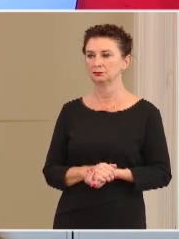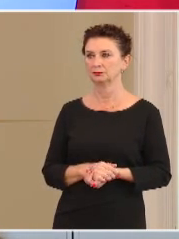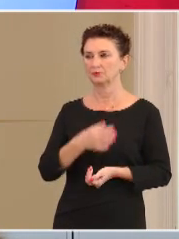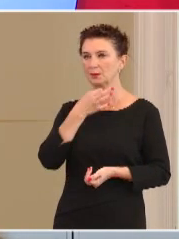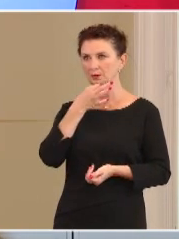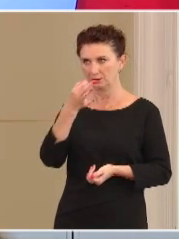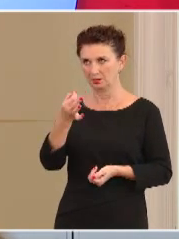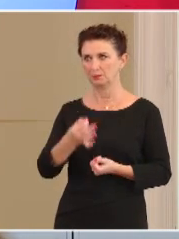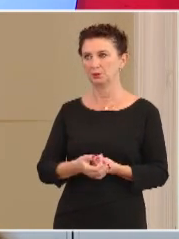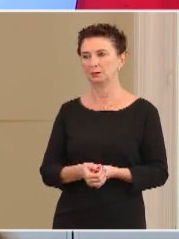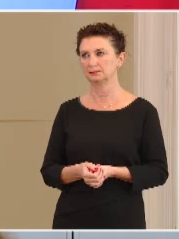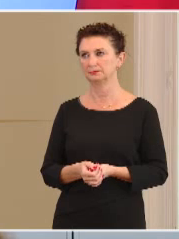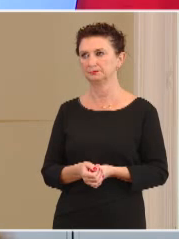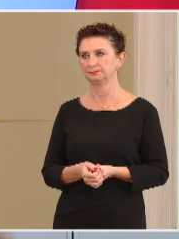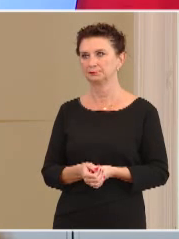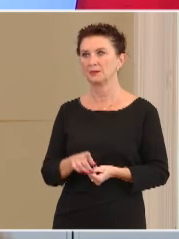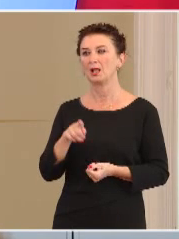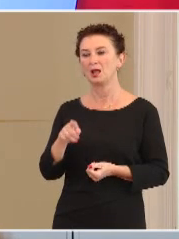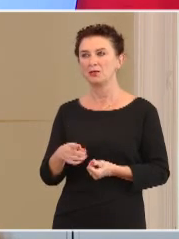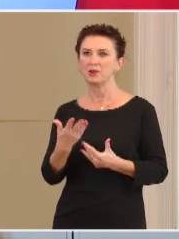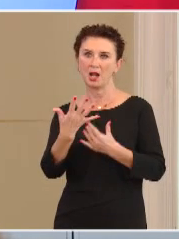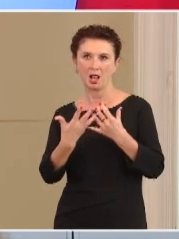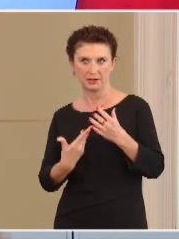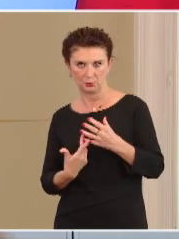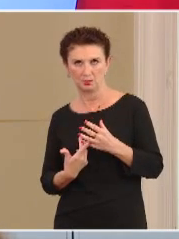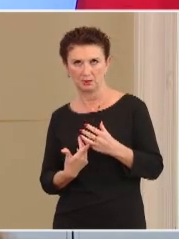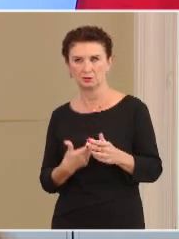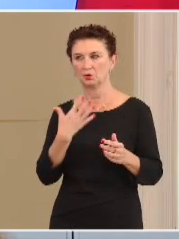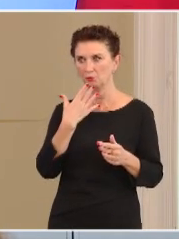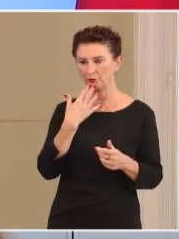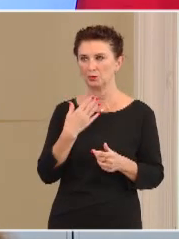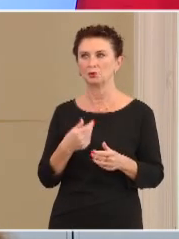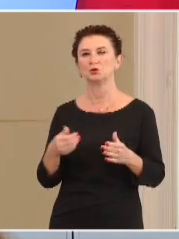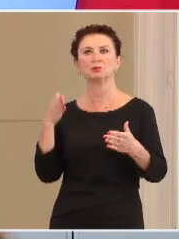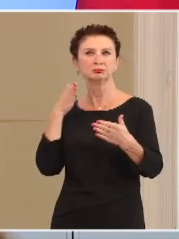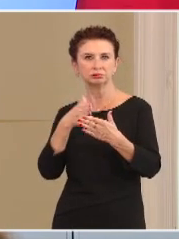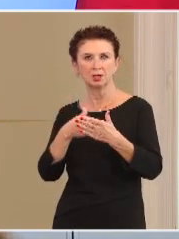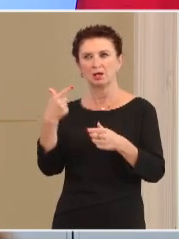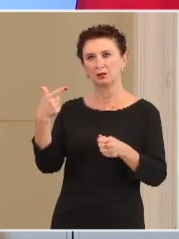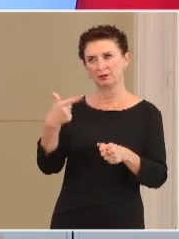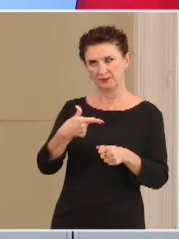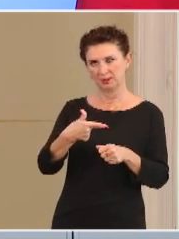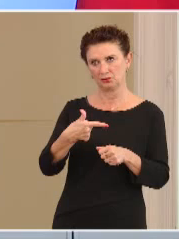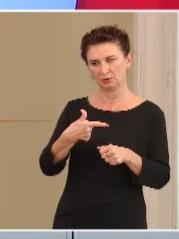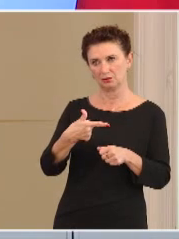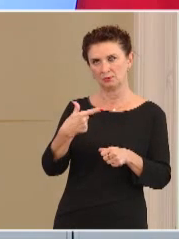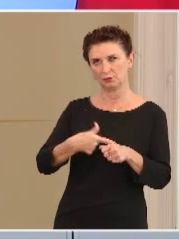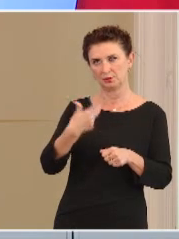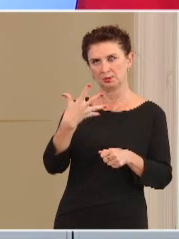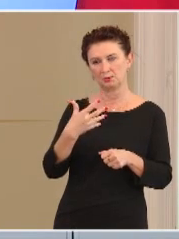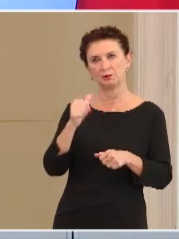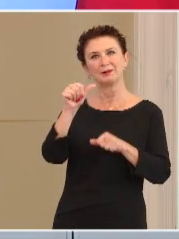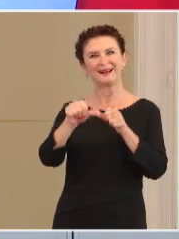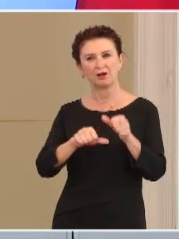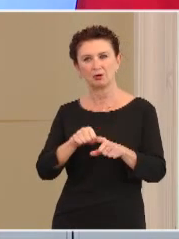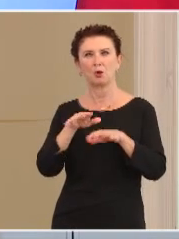ministrze, te dane, o których pan mówił do 2025 roku, że będzie tak dużo tych dróg i cała sieć powstanie, to kiedy tak